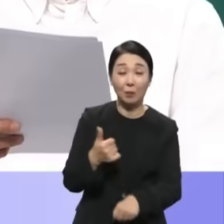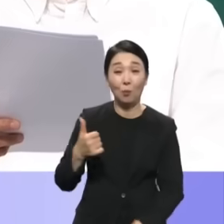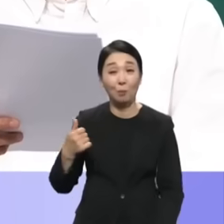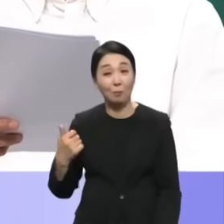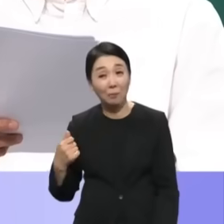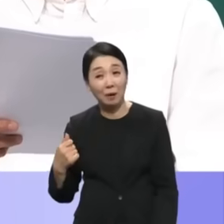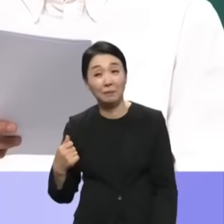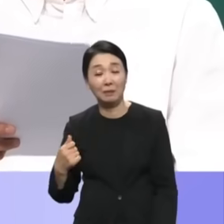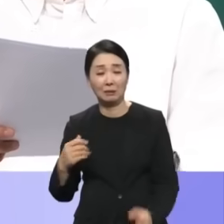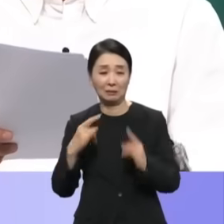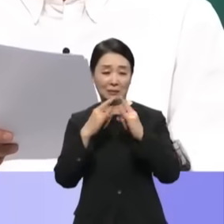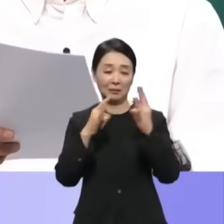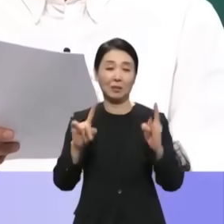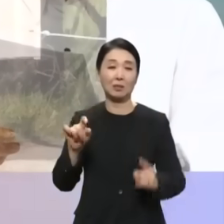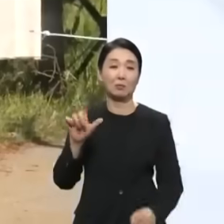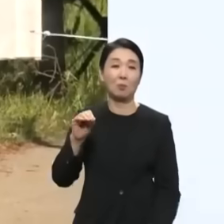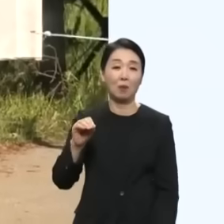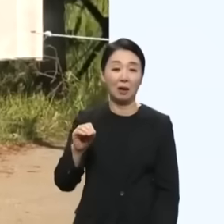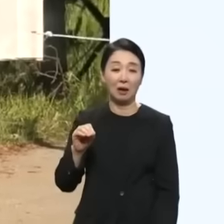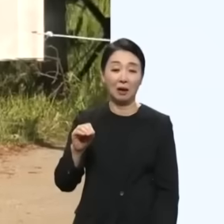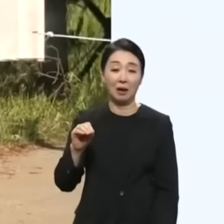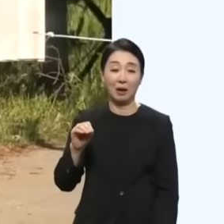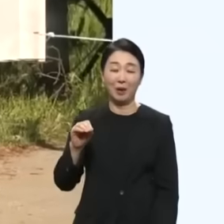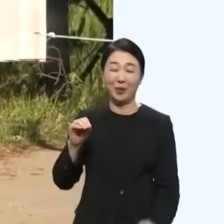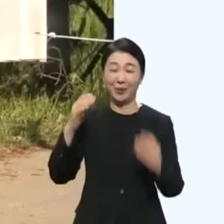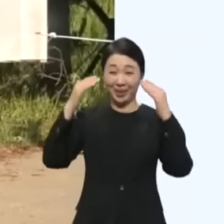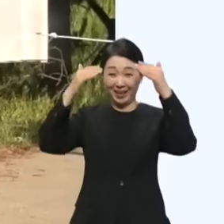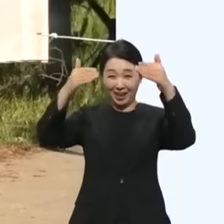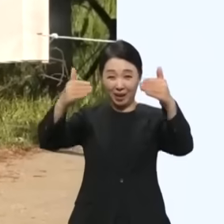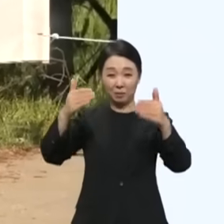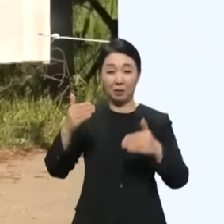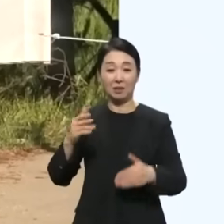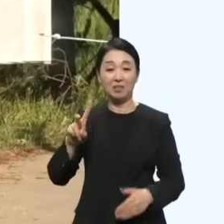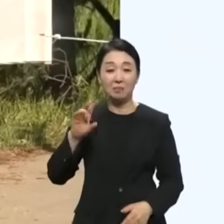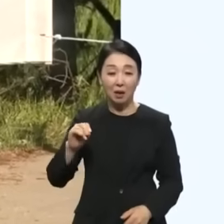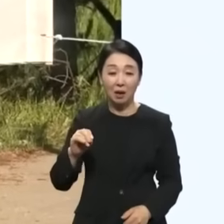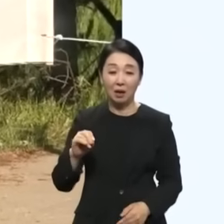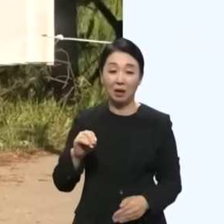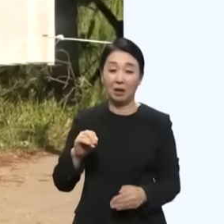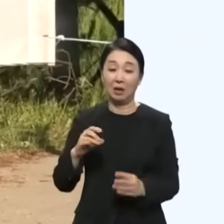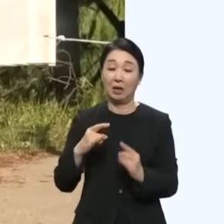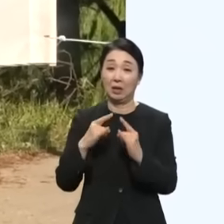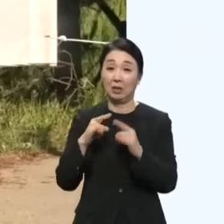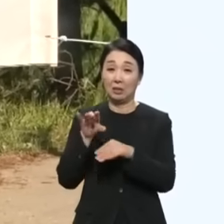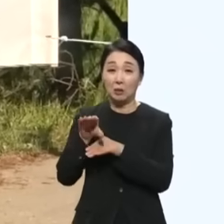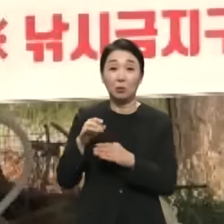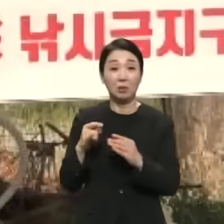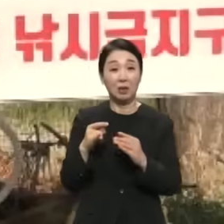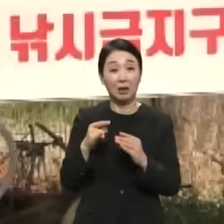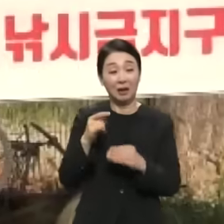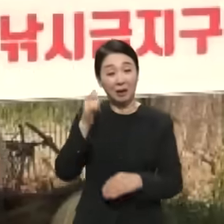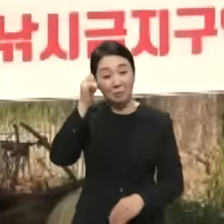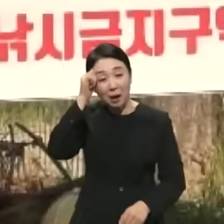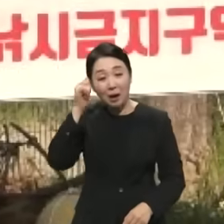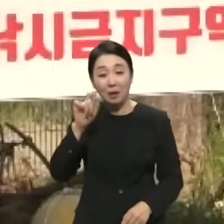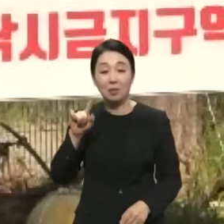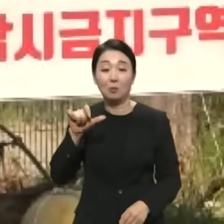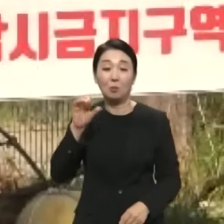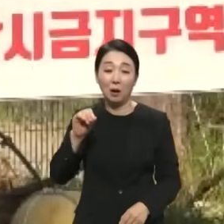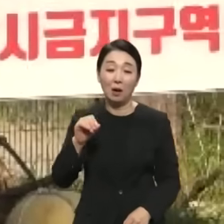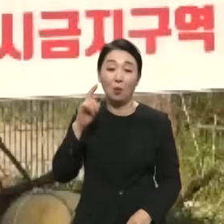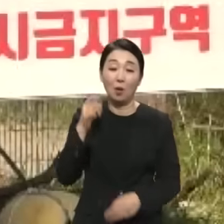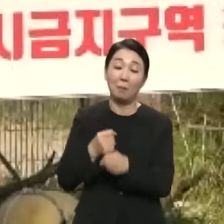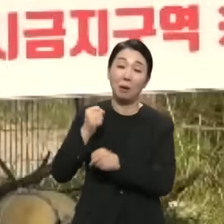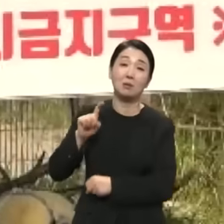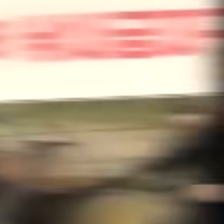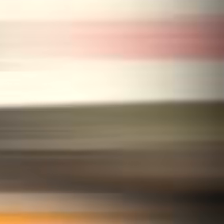있고 네. 텐트 15만 원, 카라반 20만 원, 차박하는 데 15만 원, 파라솔 10만 원. 예, 네, 가히 좀 충격적이다라는